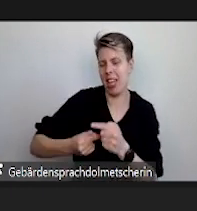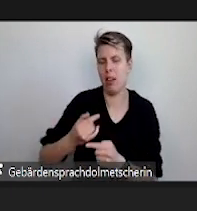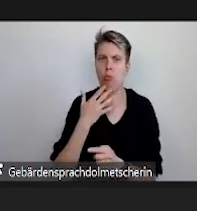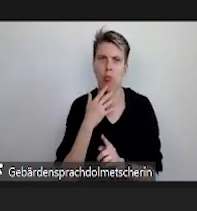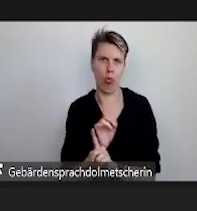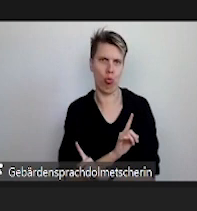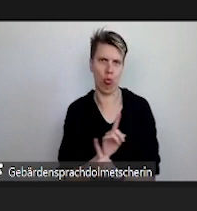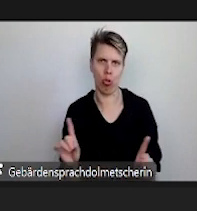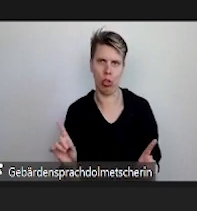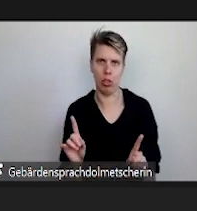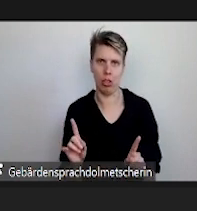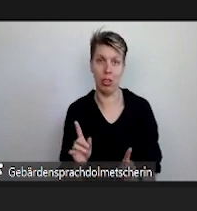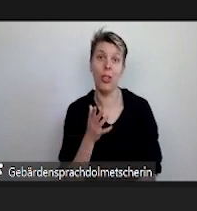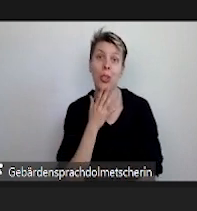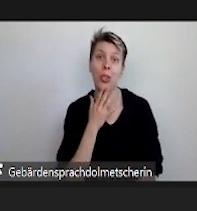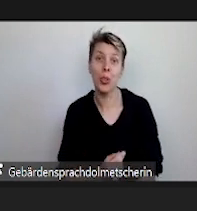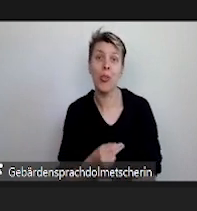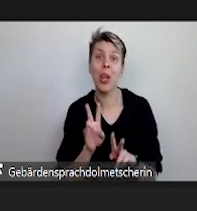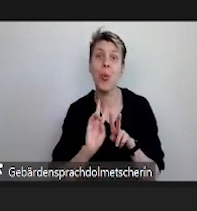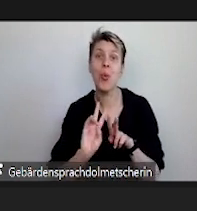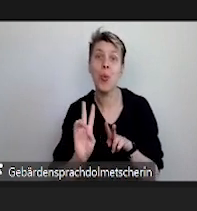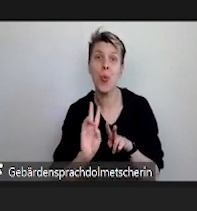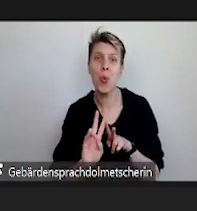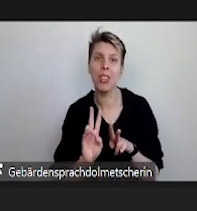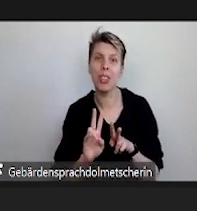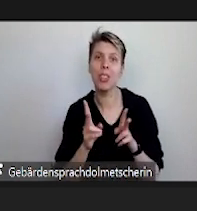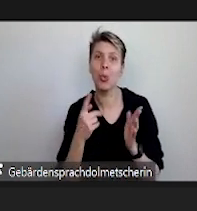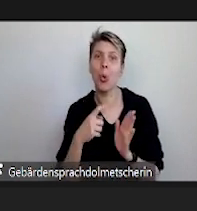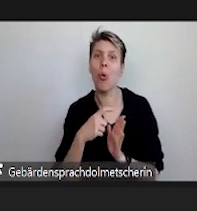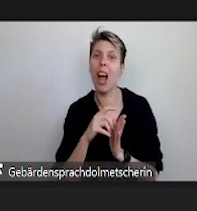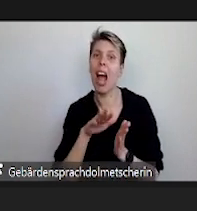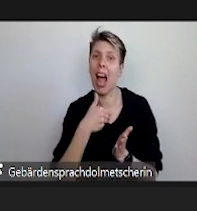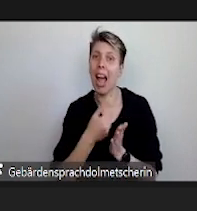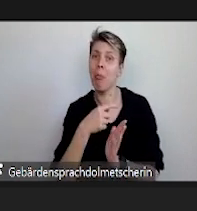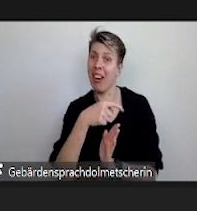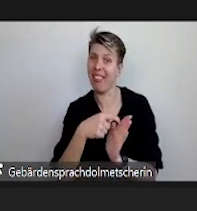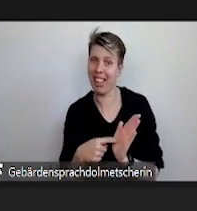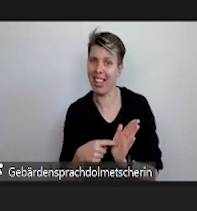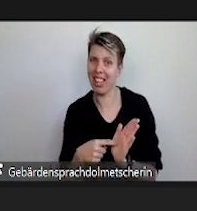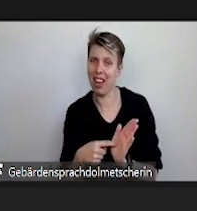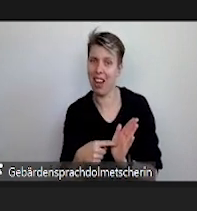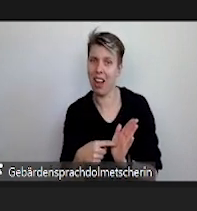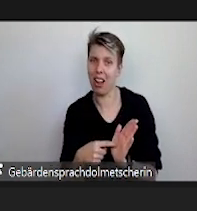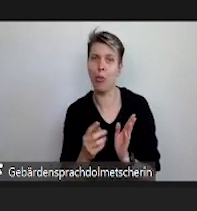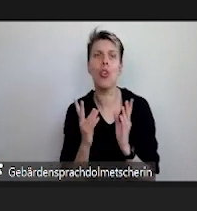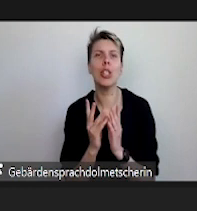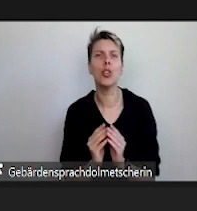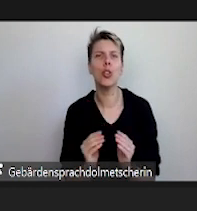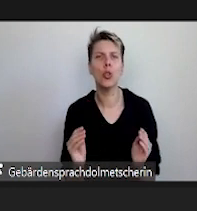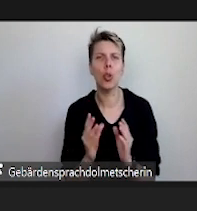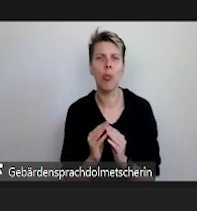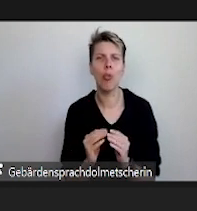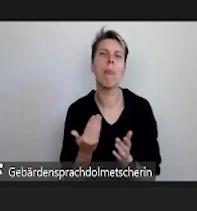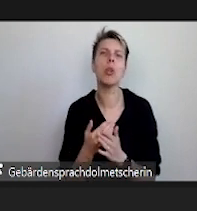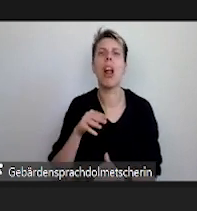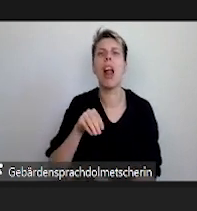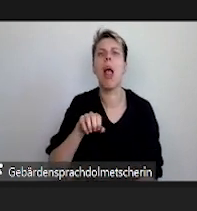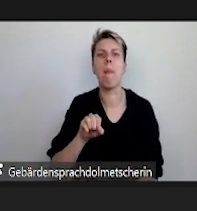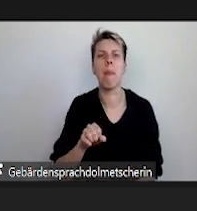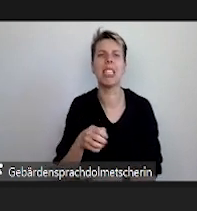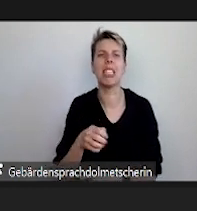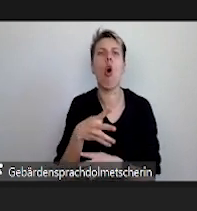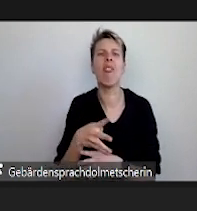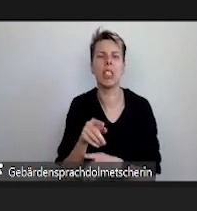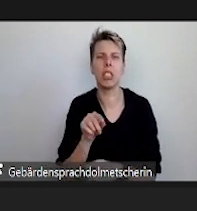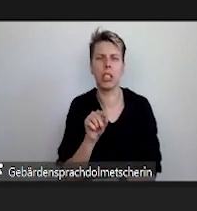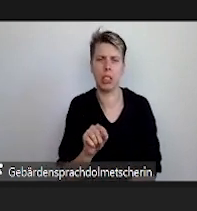der Regel alle Tools mit zur Erstellung digitaler Angebote oder die meisten oder auch die Software bei MS Office und so weiter die Möglichkeit